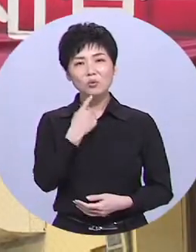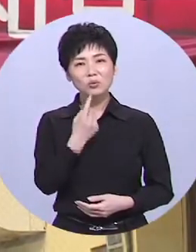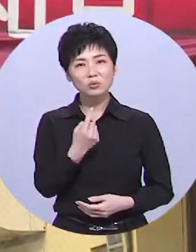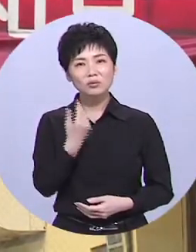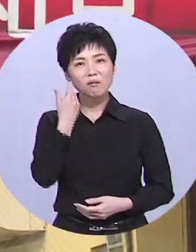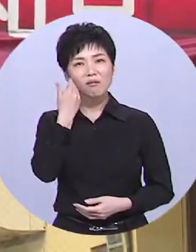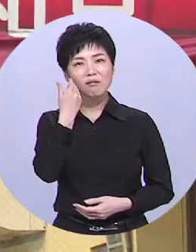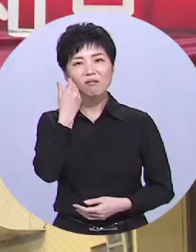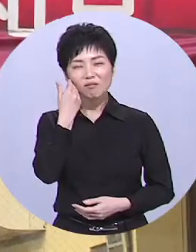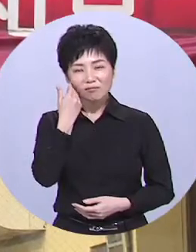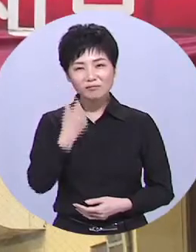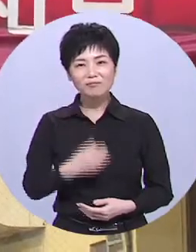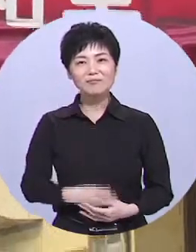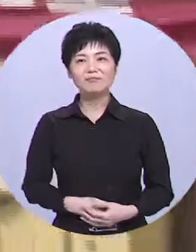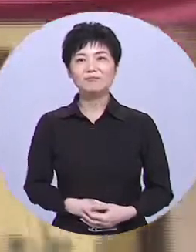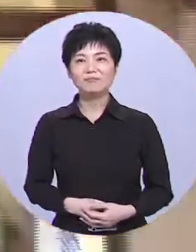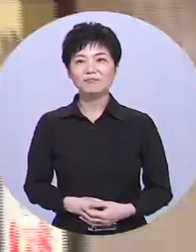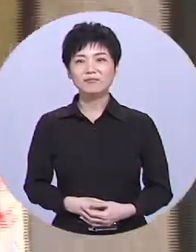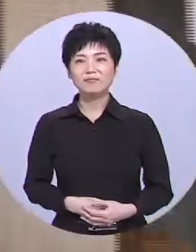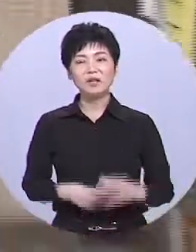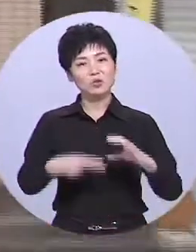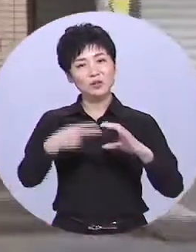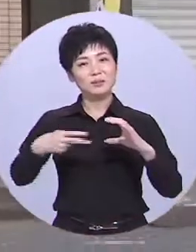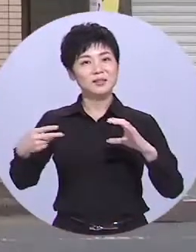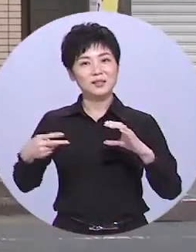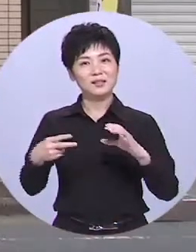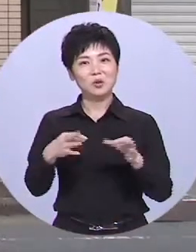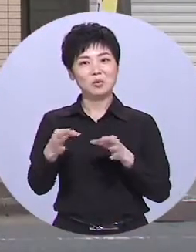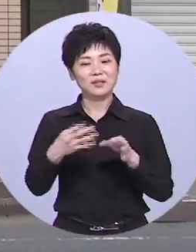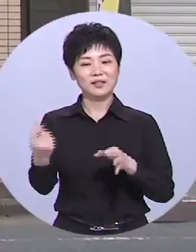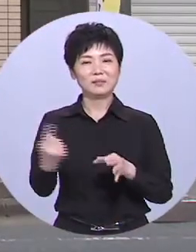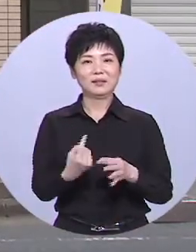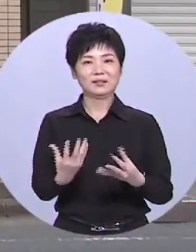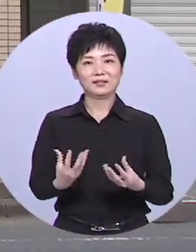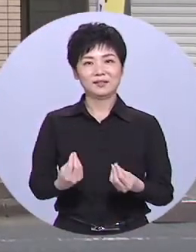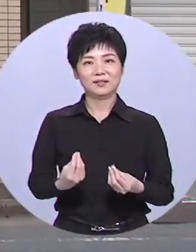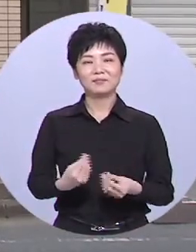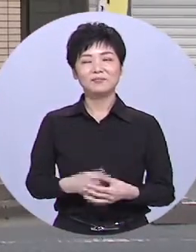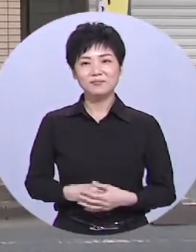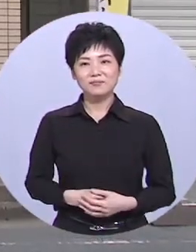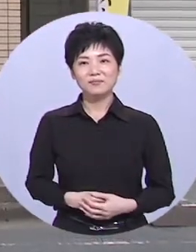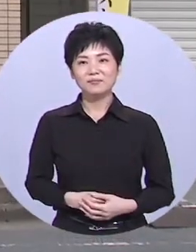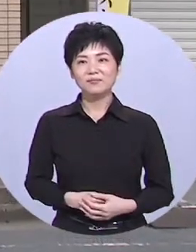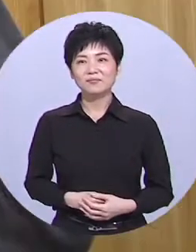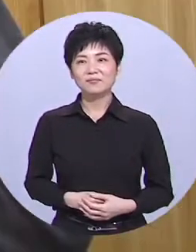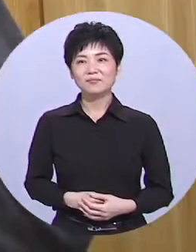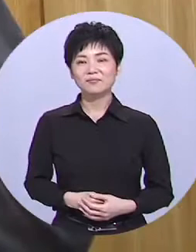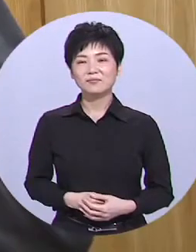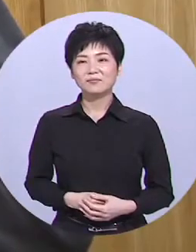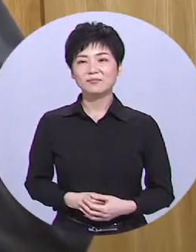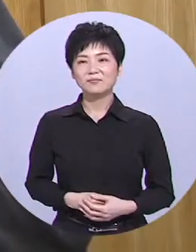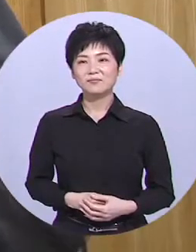え、 やってきたのは富士見野市にある昭和44年創業のハンコの昭和堂です。